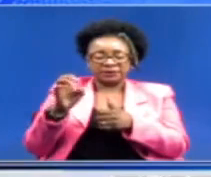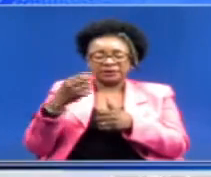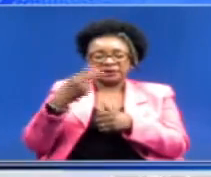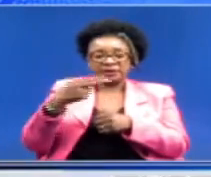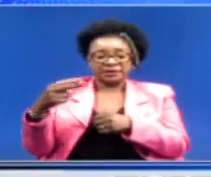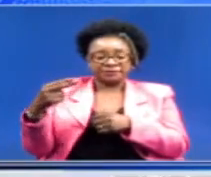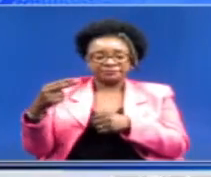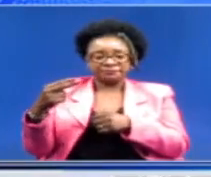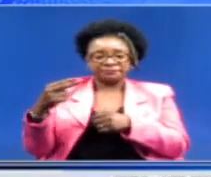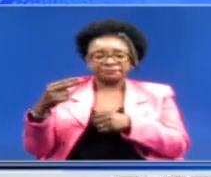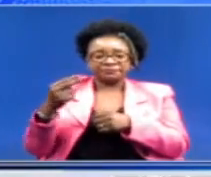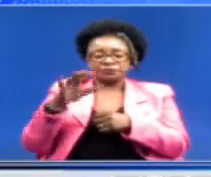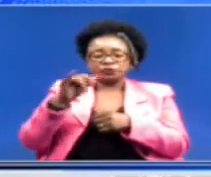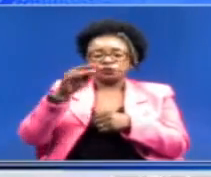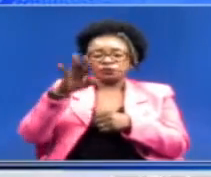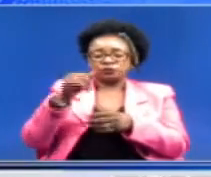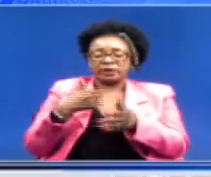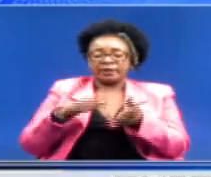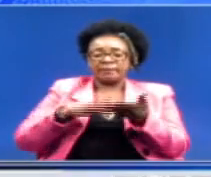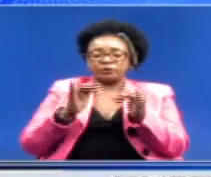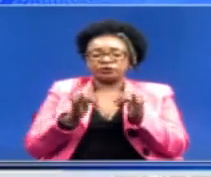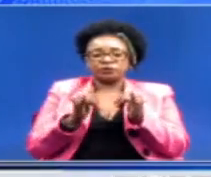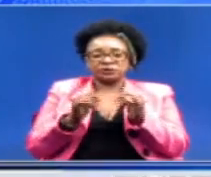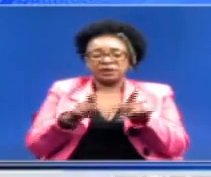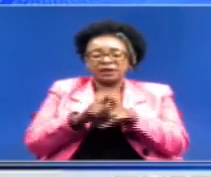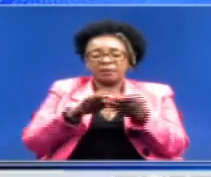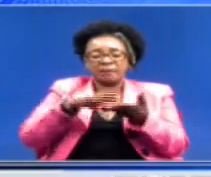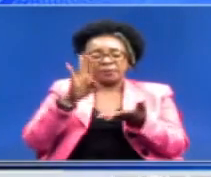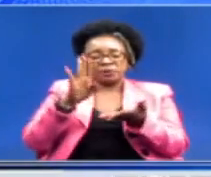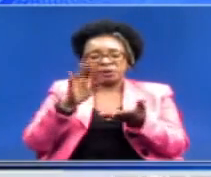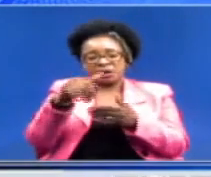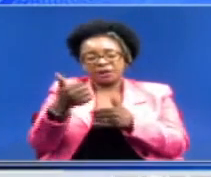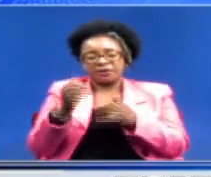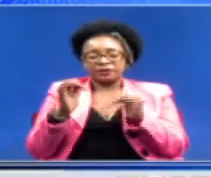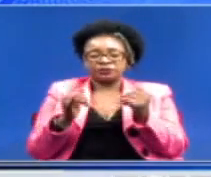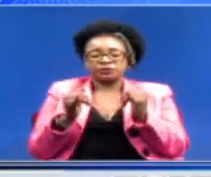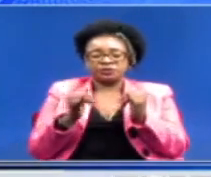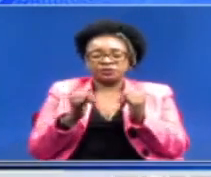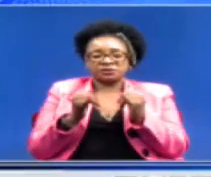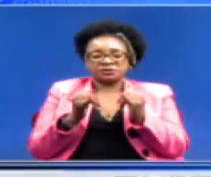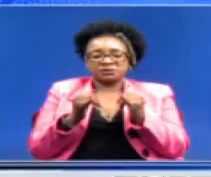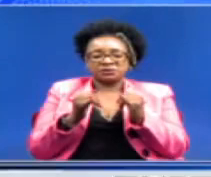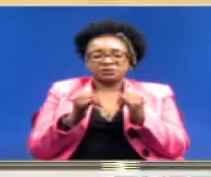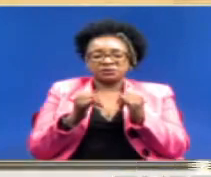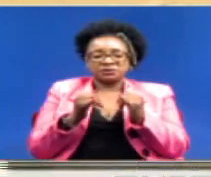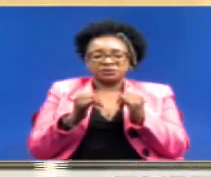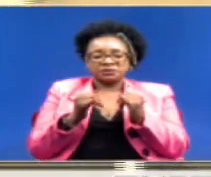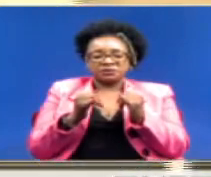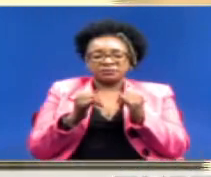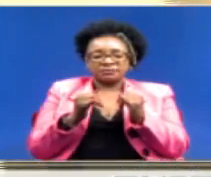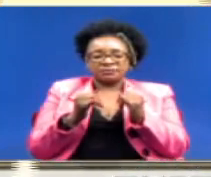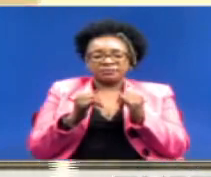Mwana sporti Joshua Mokori ana taarifa hii na mkusanyiko mwingine katika taarifa yake.